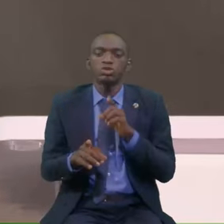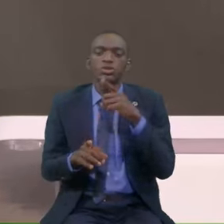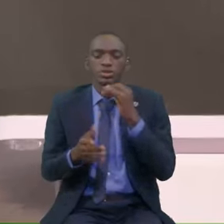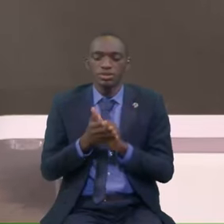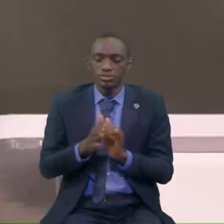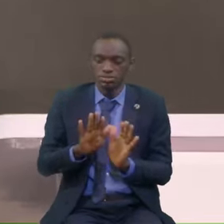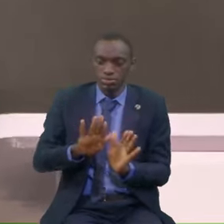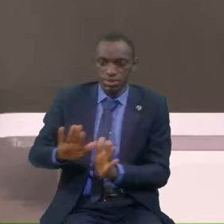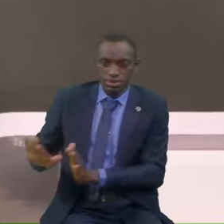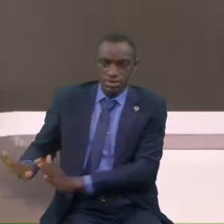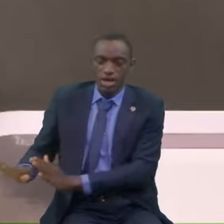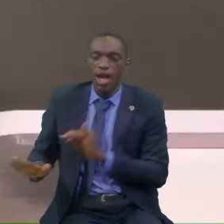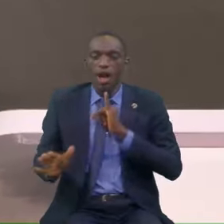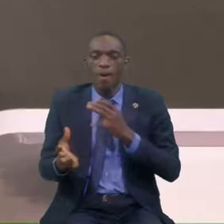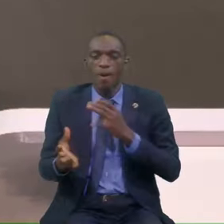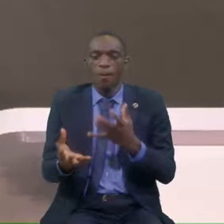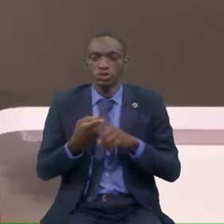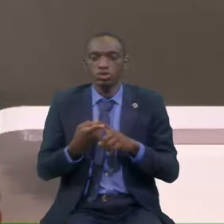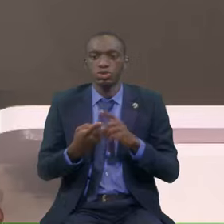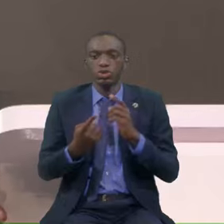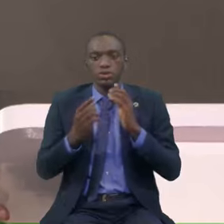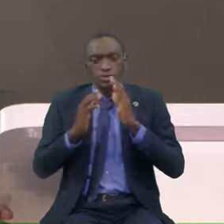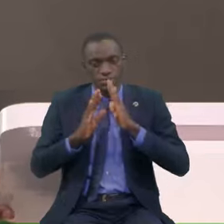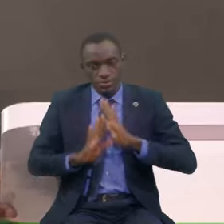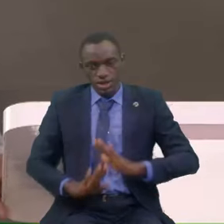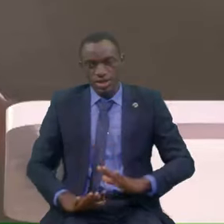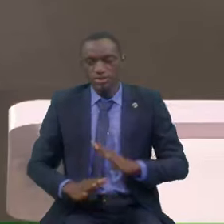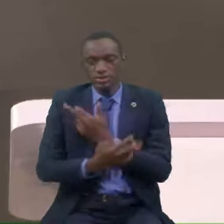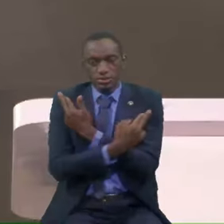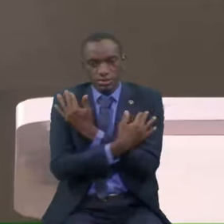Je veux me confier dans la présence du Seigneur.